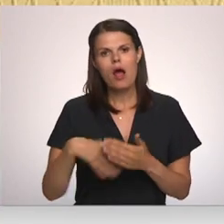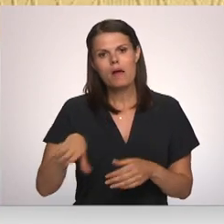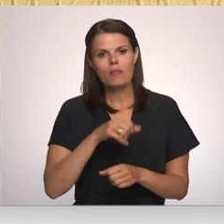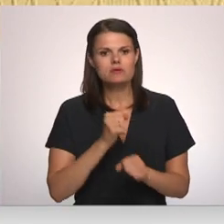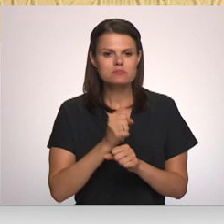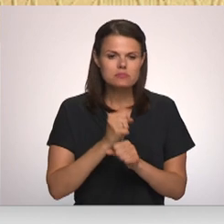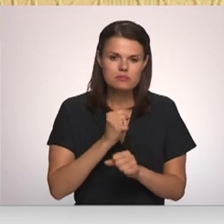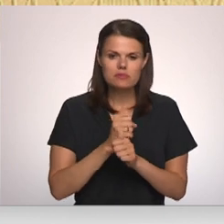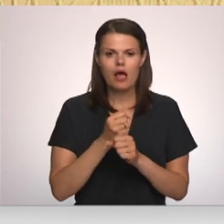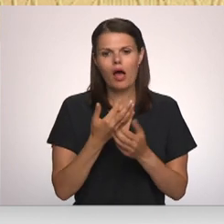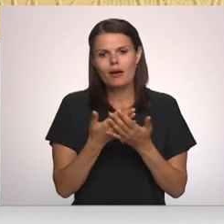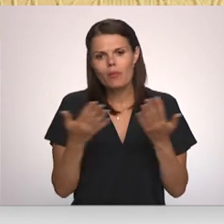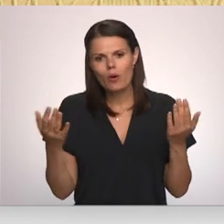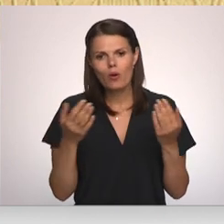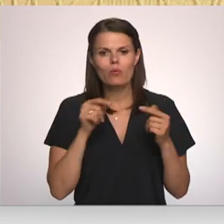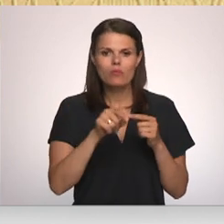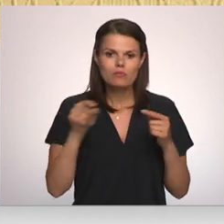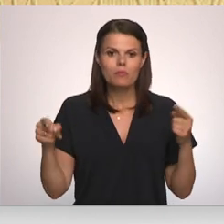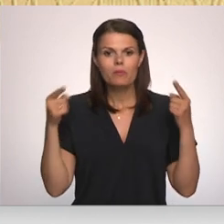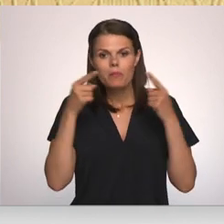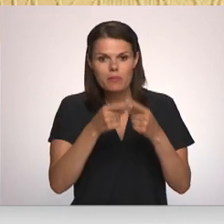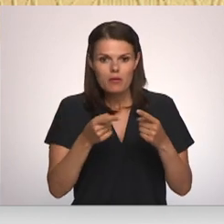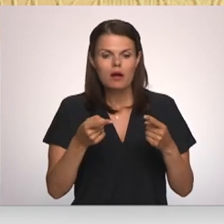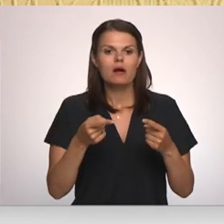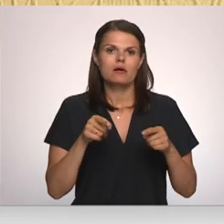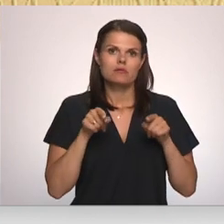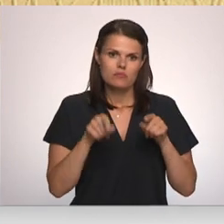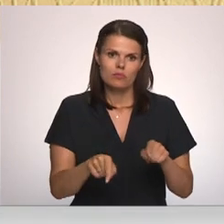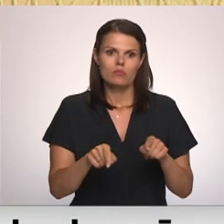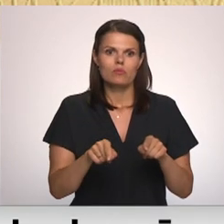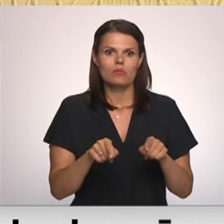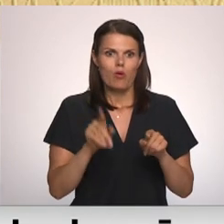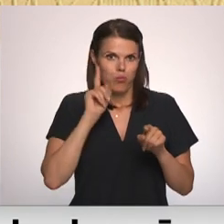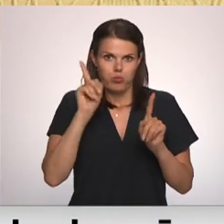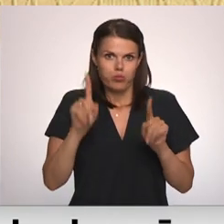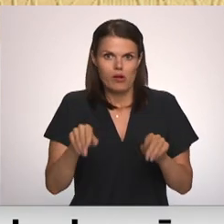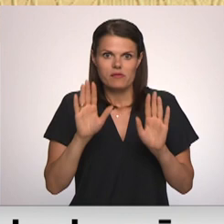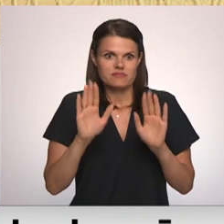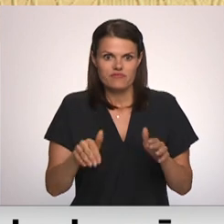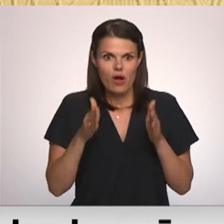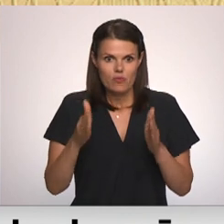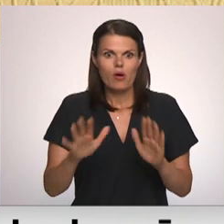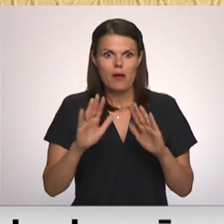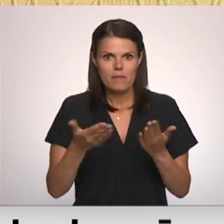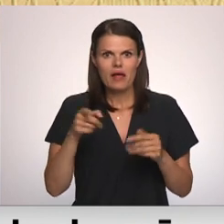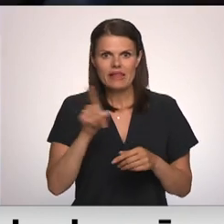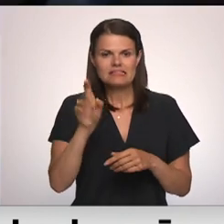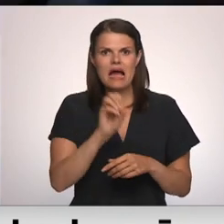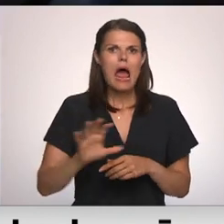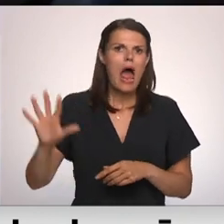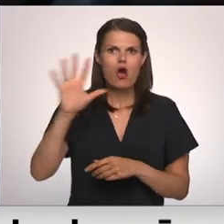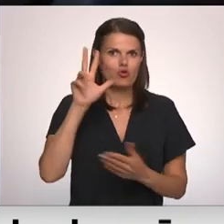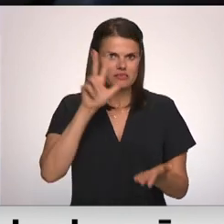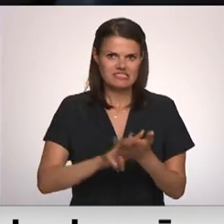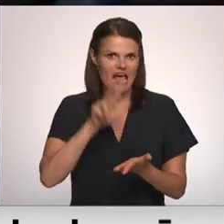neatbilstoši mērķa paredzējumam, tas nozīmē, ka kaut kas var notikt, protams. Bet tie ir Eiropas certificēti grozi.